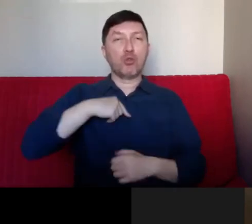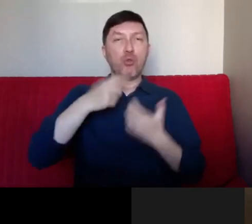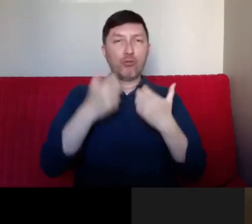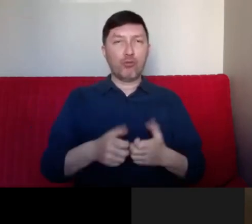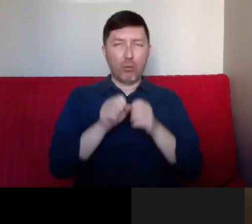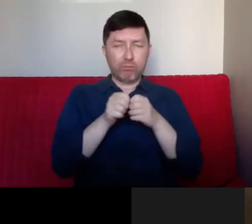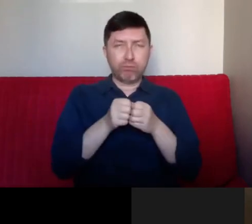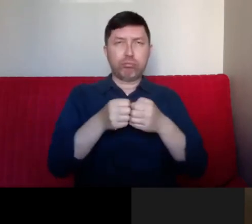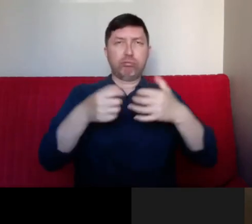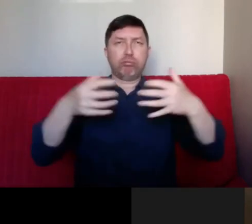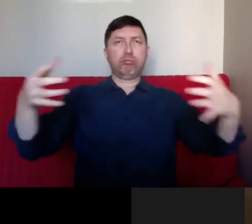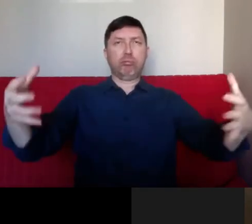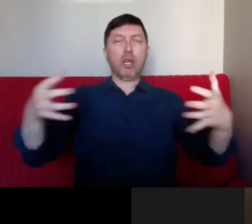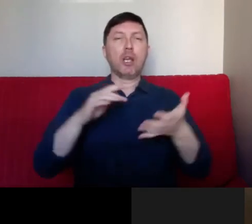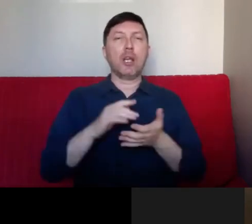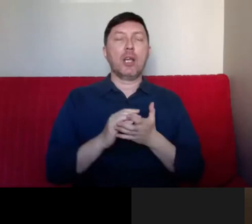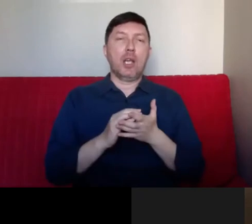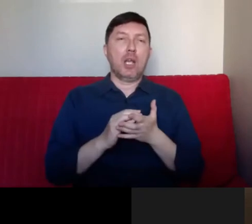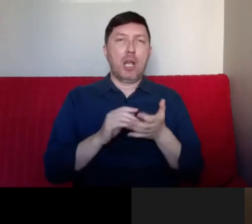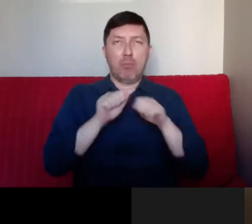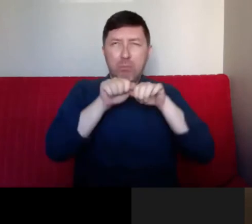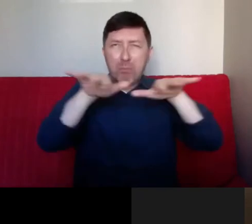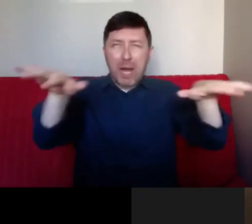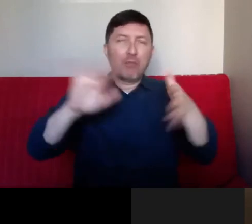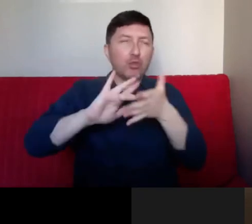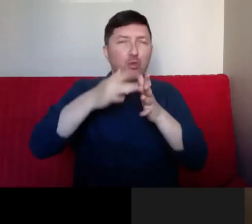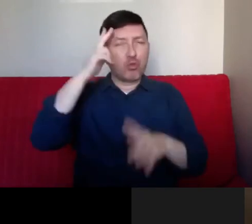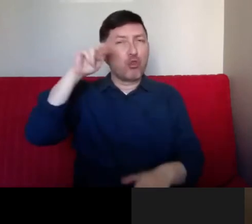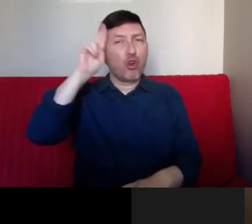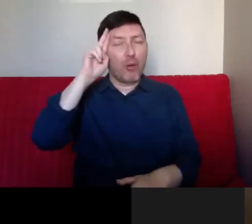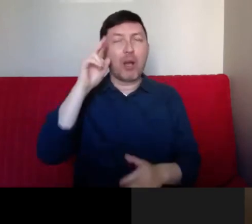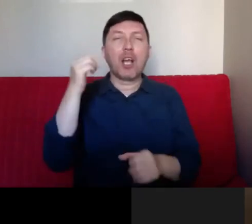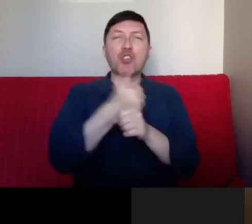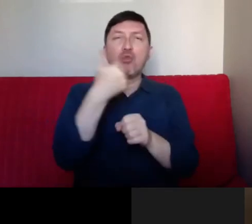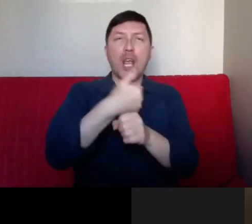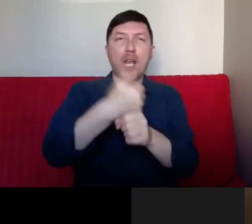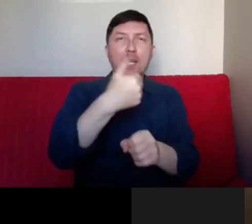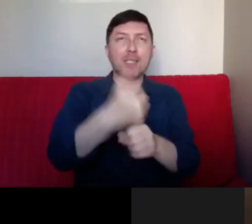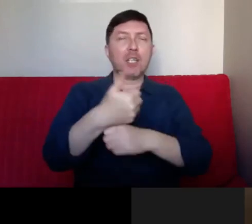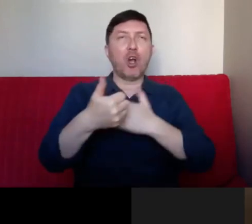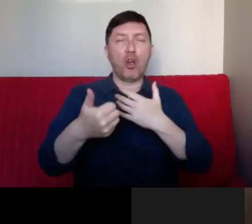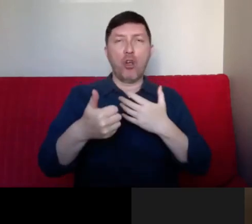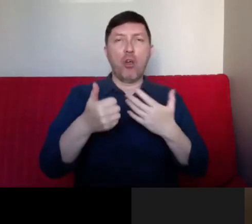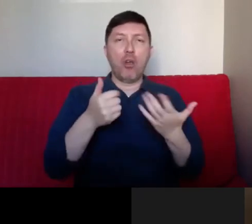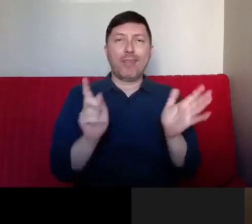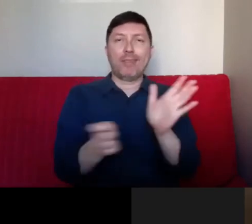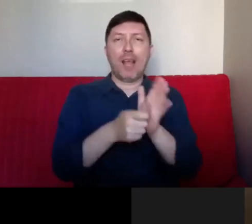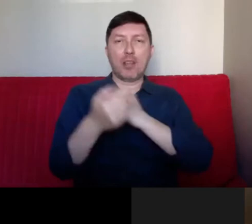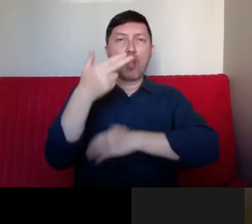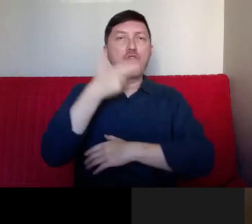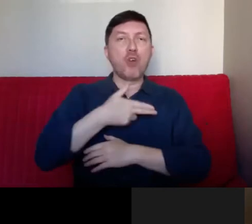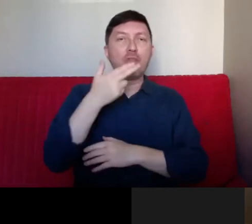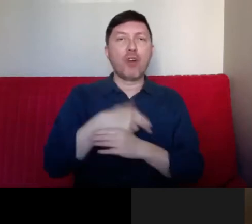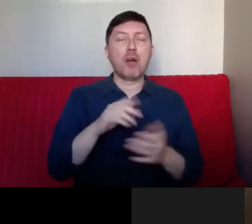lieu au mois de novembre chaque année et déjà, grâce à l'association de Fabrizio, grâce à Emplea, grâce